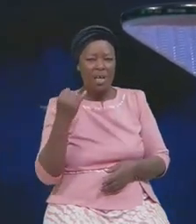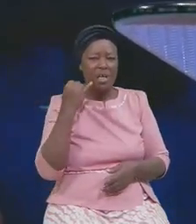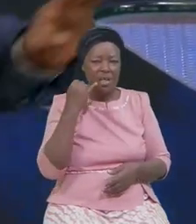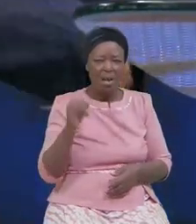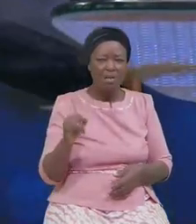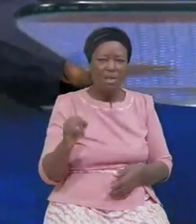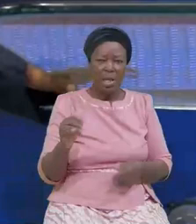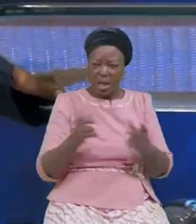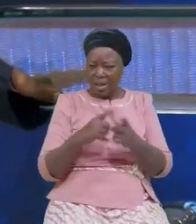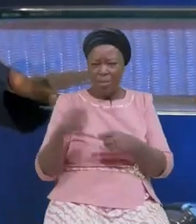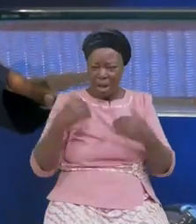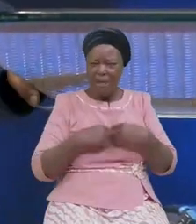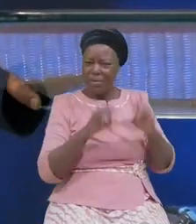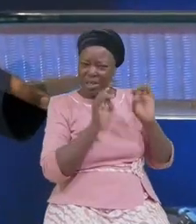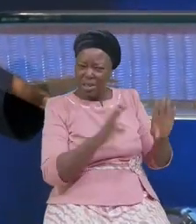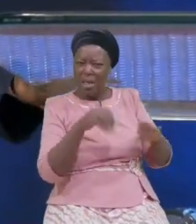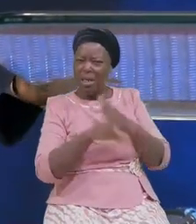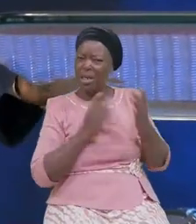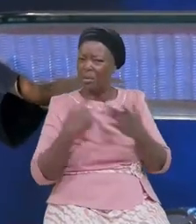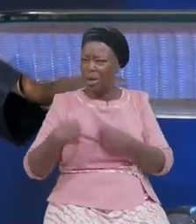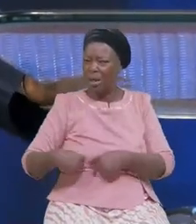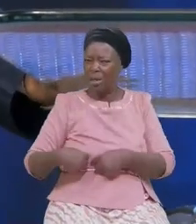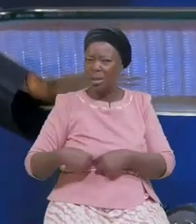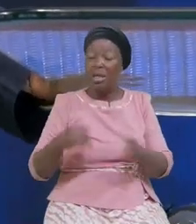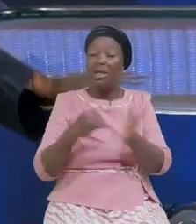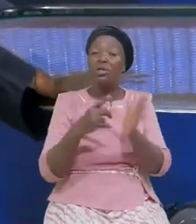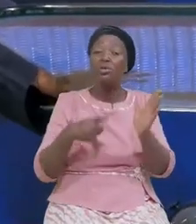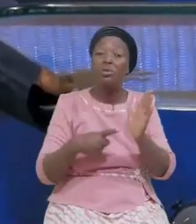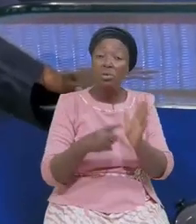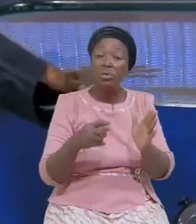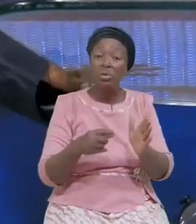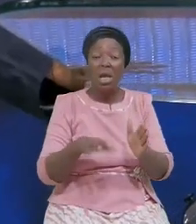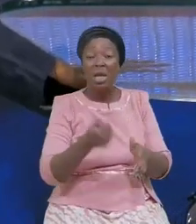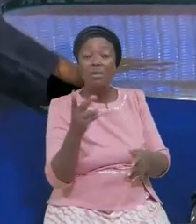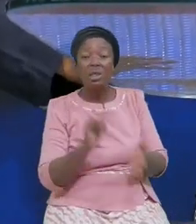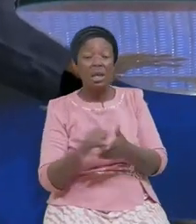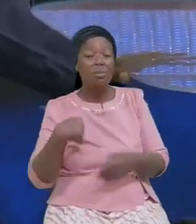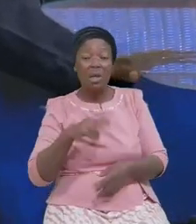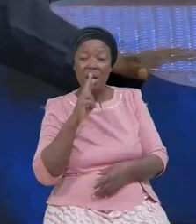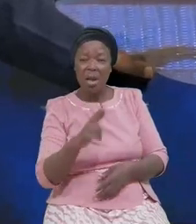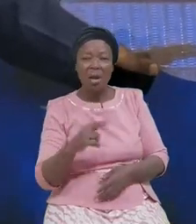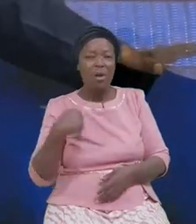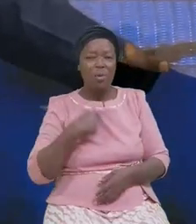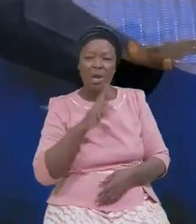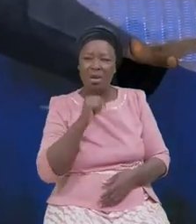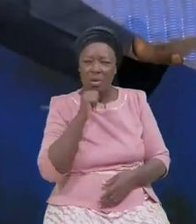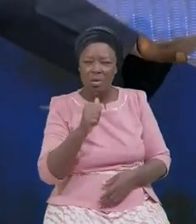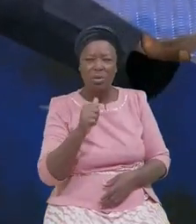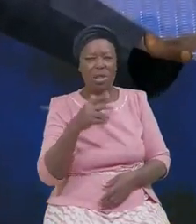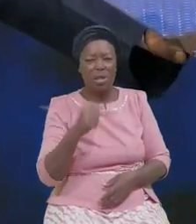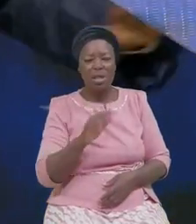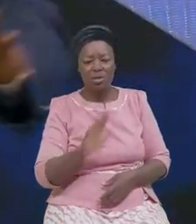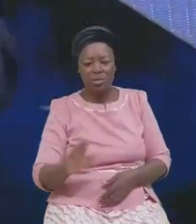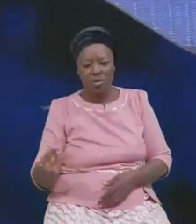nous avons la haine dans nos cœurs. Cela démontre qui que nous sommes, ne sommes pas de Dieu, ne sommes pas des enfants de